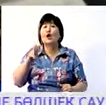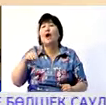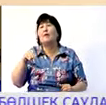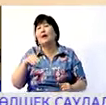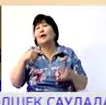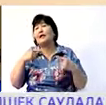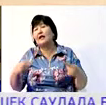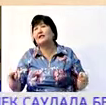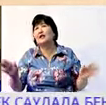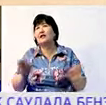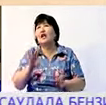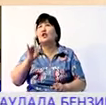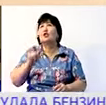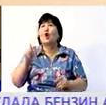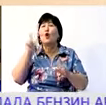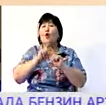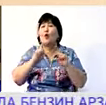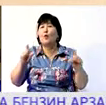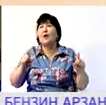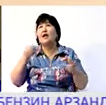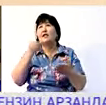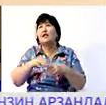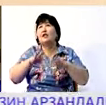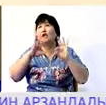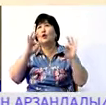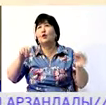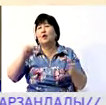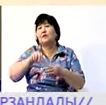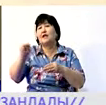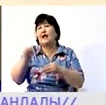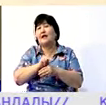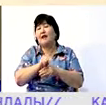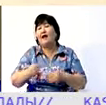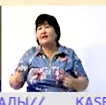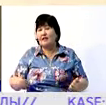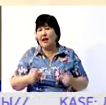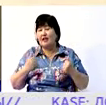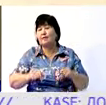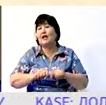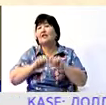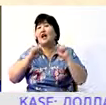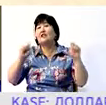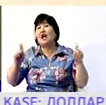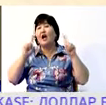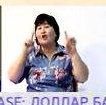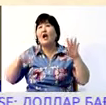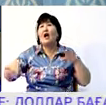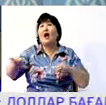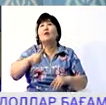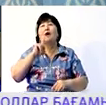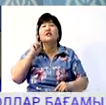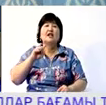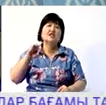мақамдарына негізделген жыраулар мектебі текті өнердің ізбасарларын тәрбиелеп таланттарды жарыққа шығаруда. Аймақ төңірегінен жас